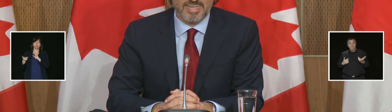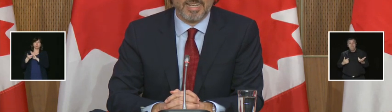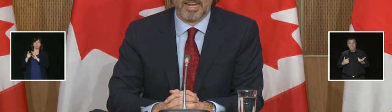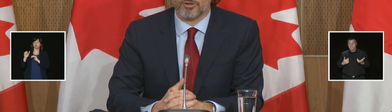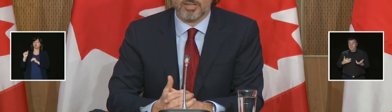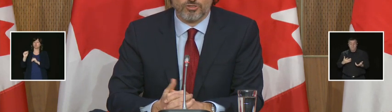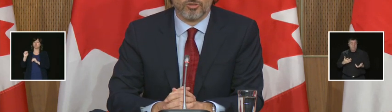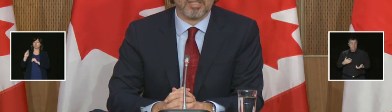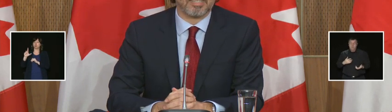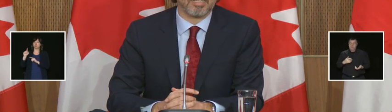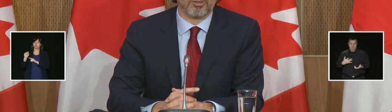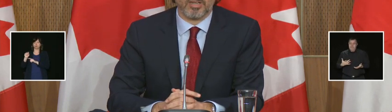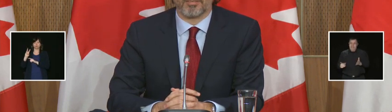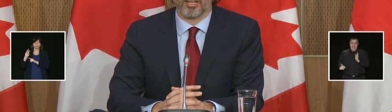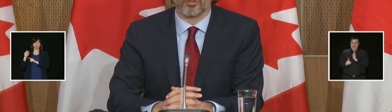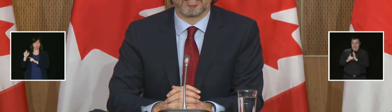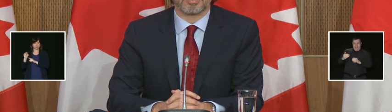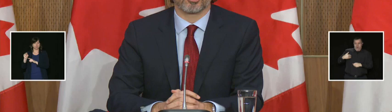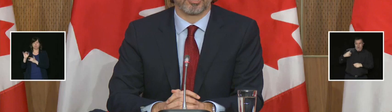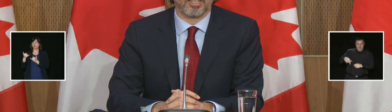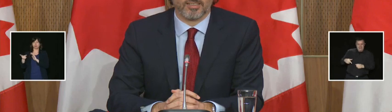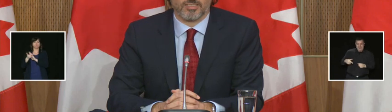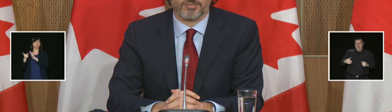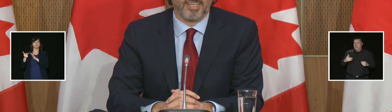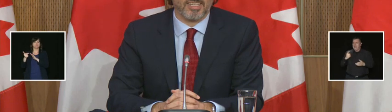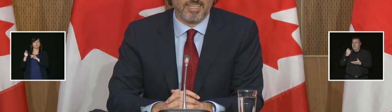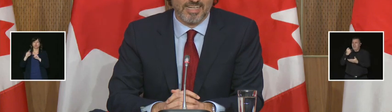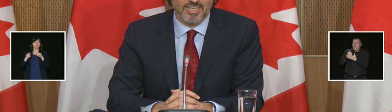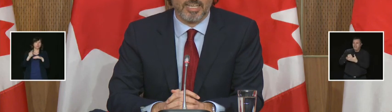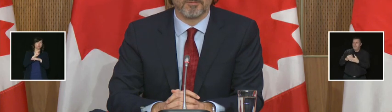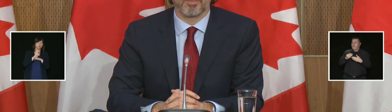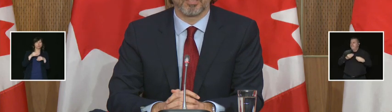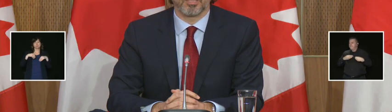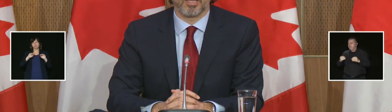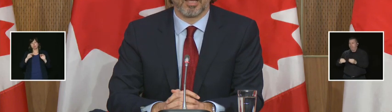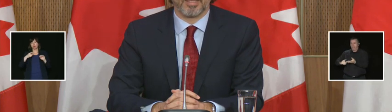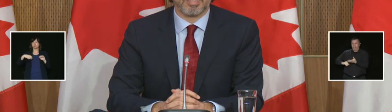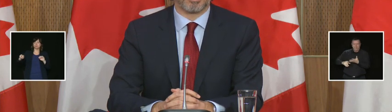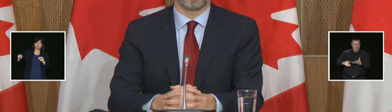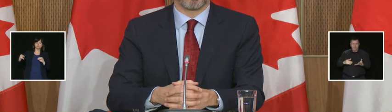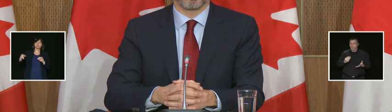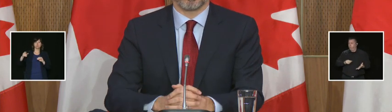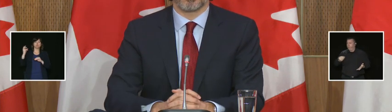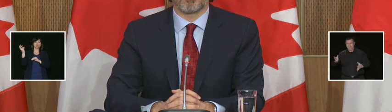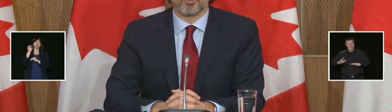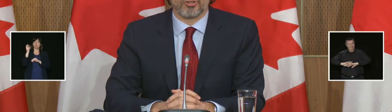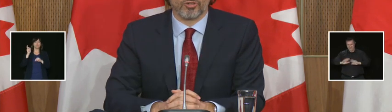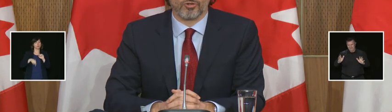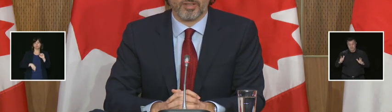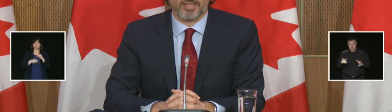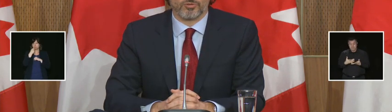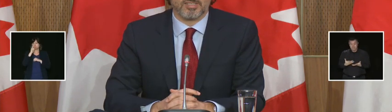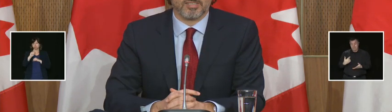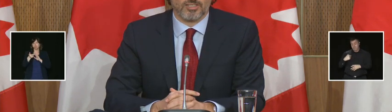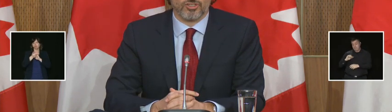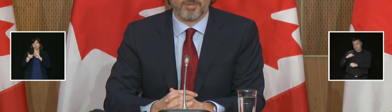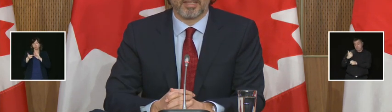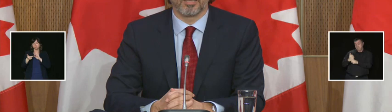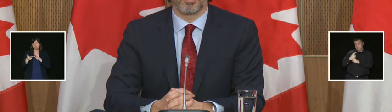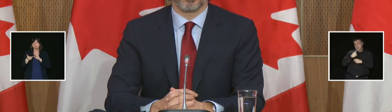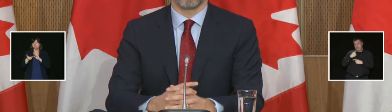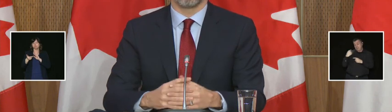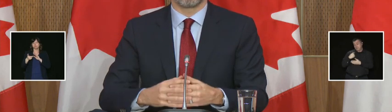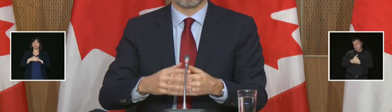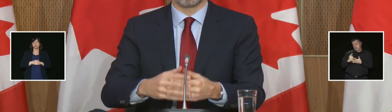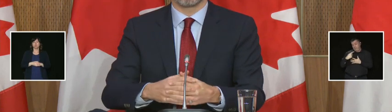maintenant illégal de les utiliser de l'évent de les acheter des transferts est déléguée à et avec ali mesure qu'on a annoncé cette semaine